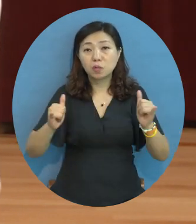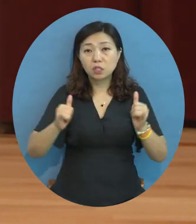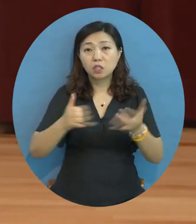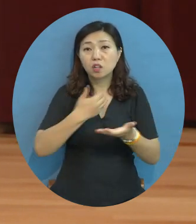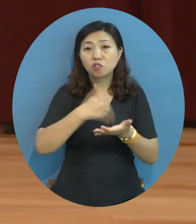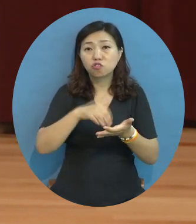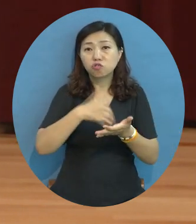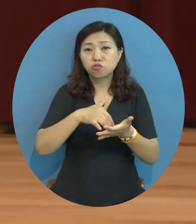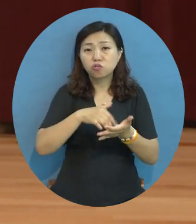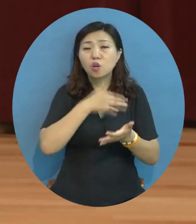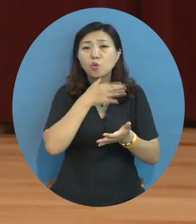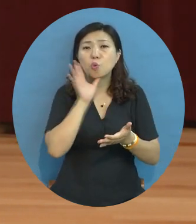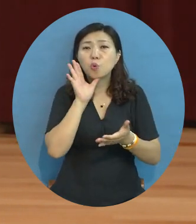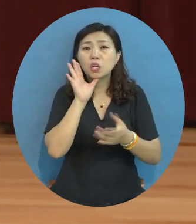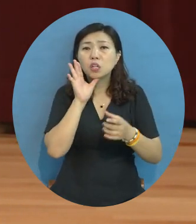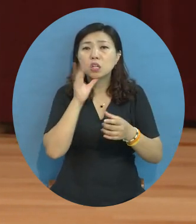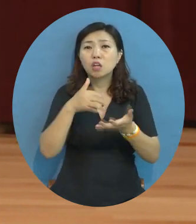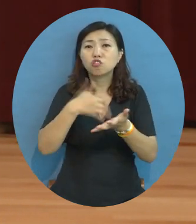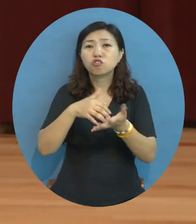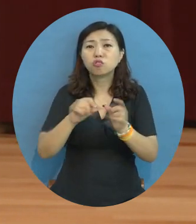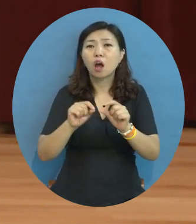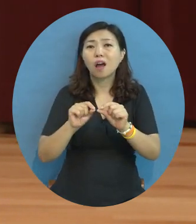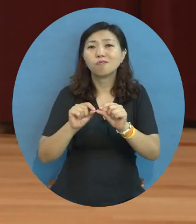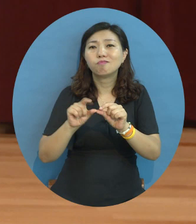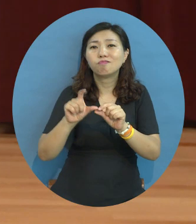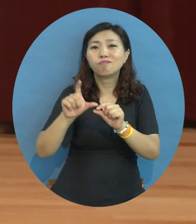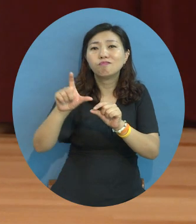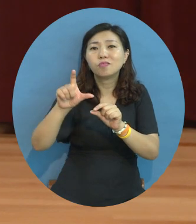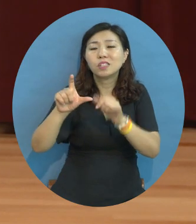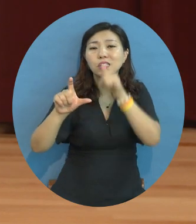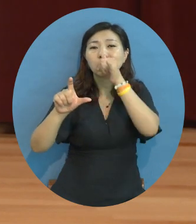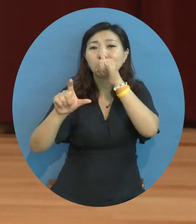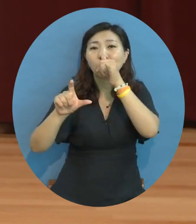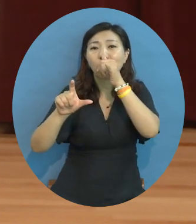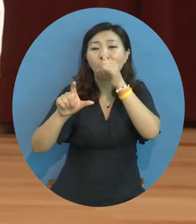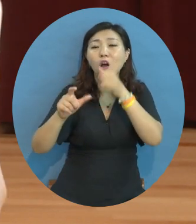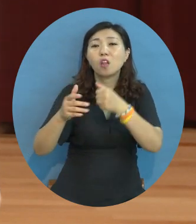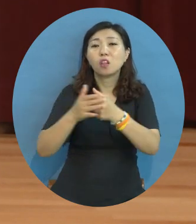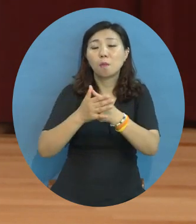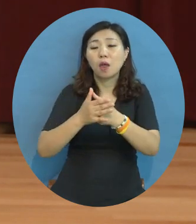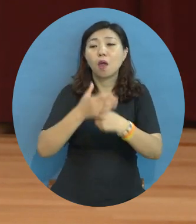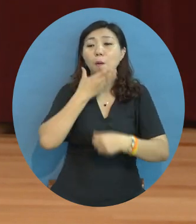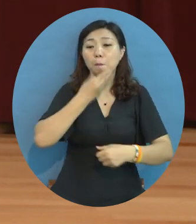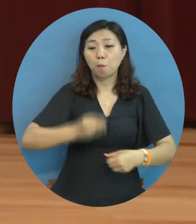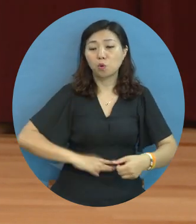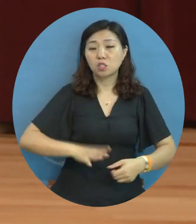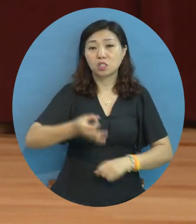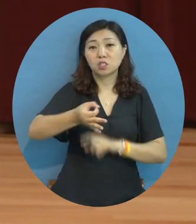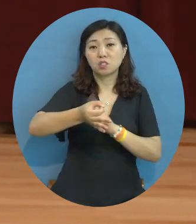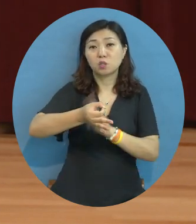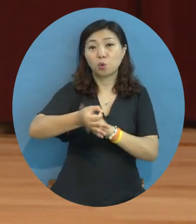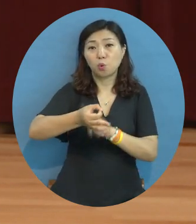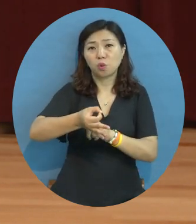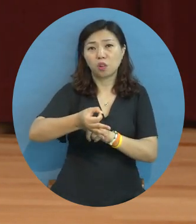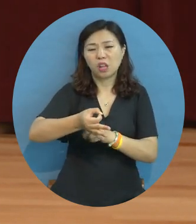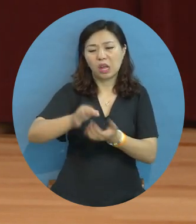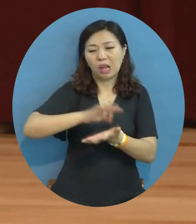많아지니까 복지 비용은 늘어나게 돼 있지. 그러니까 성장 동력이